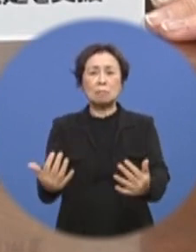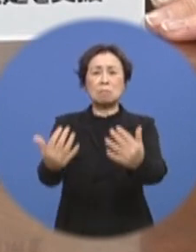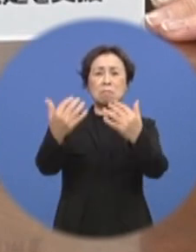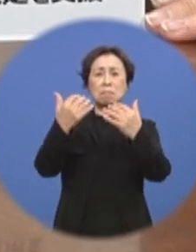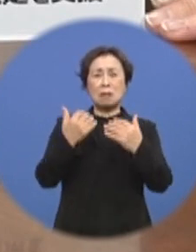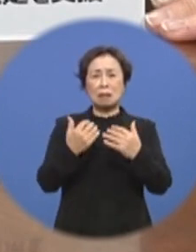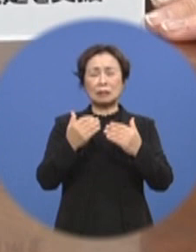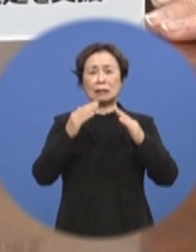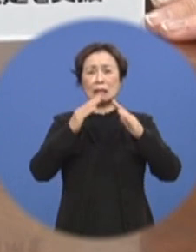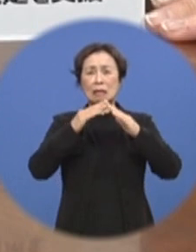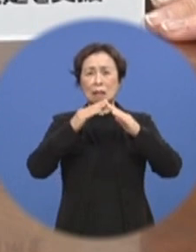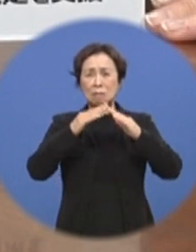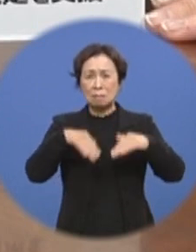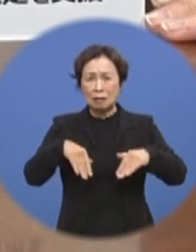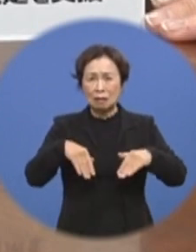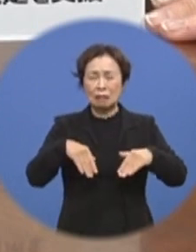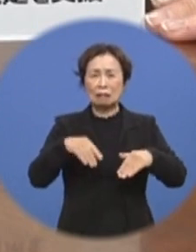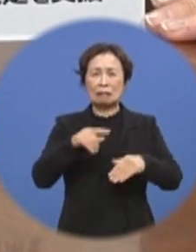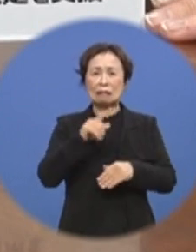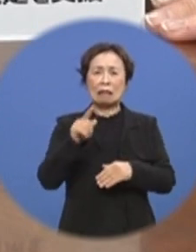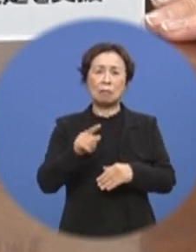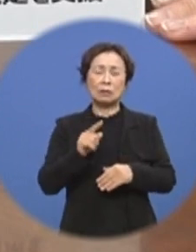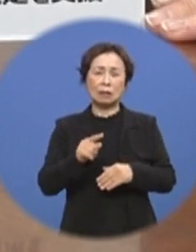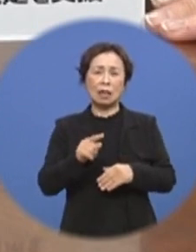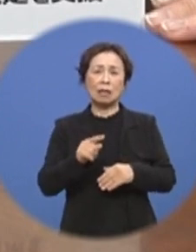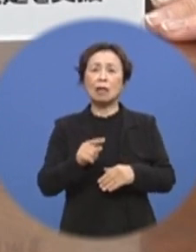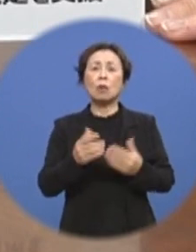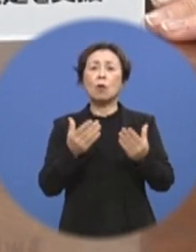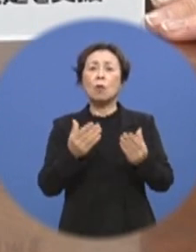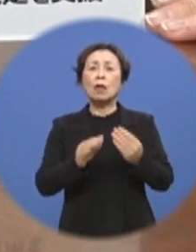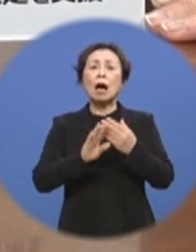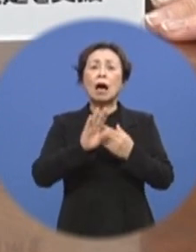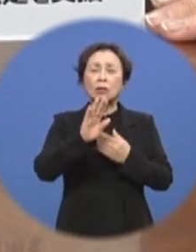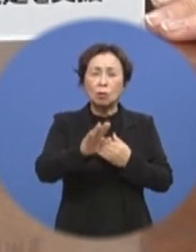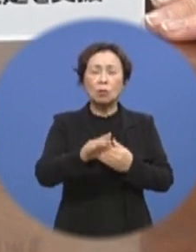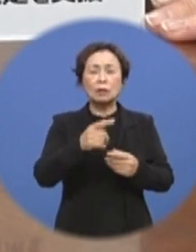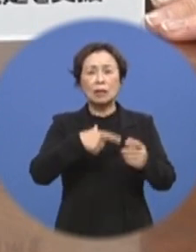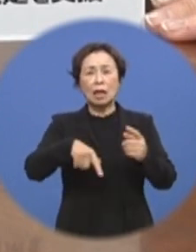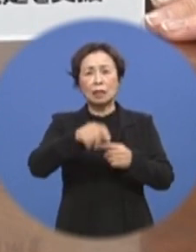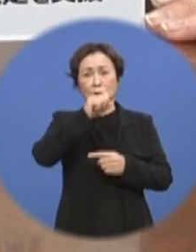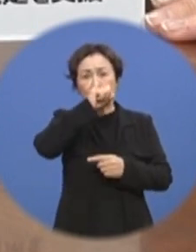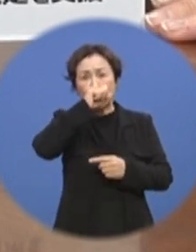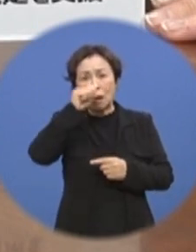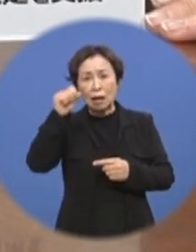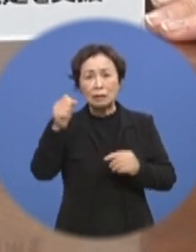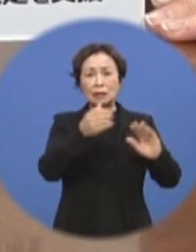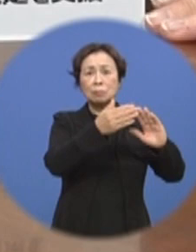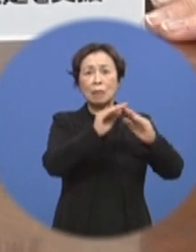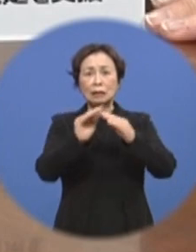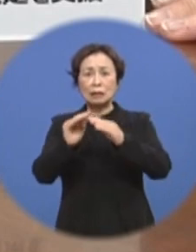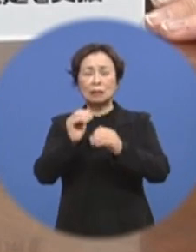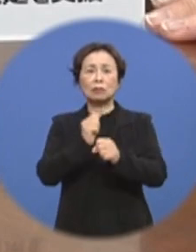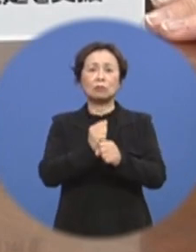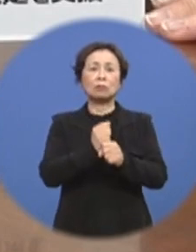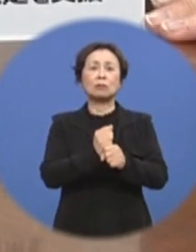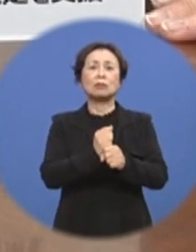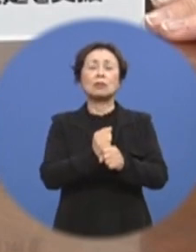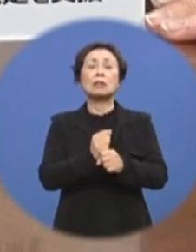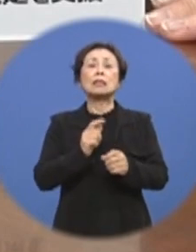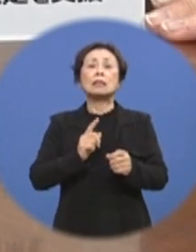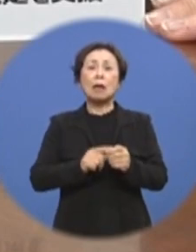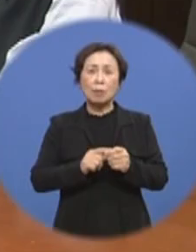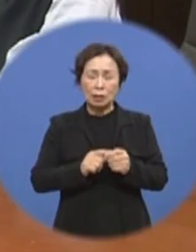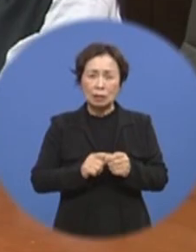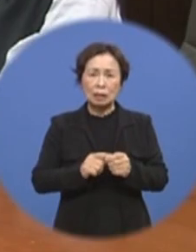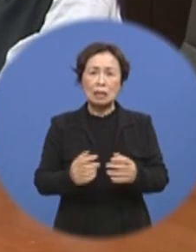ちょっと破壊されるかもしれないけどその後より立派なまちにするように津波災害復興計画を作って